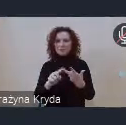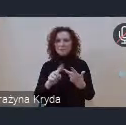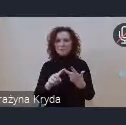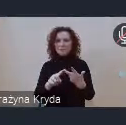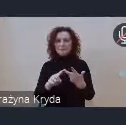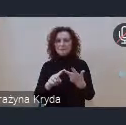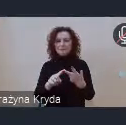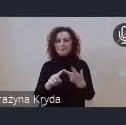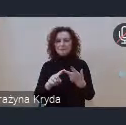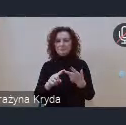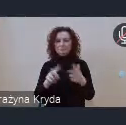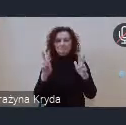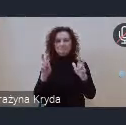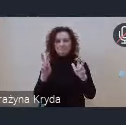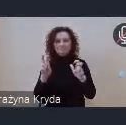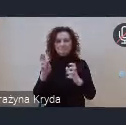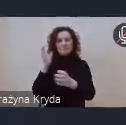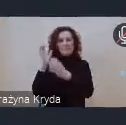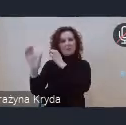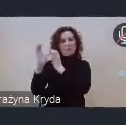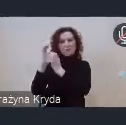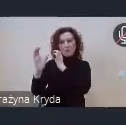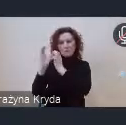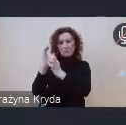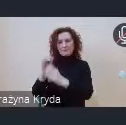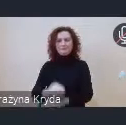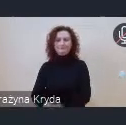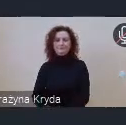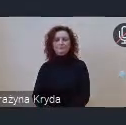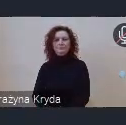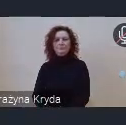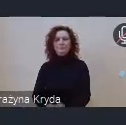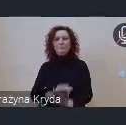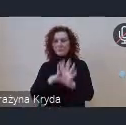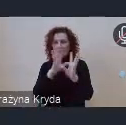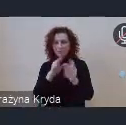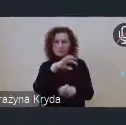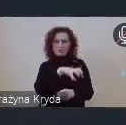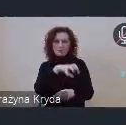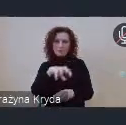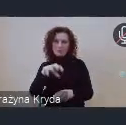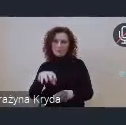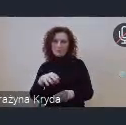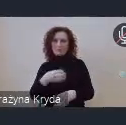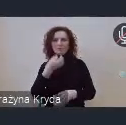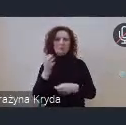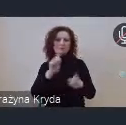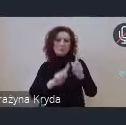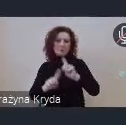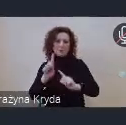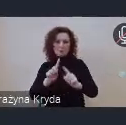tak zwanym informacyjną komunikacyjnym ja te wszystkie obszary Omówię tak żebyście wiedzieli co się pod nimi kryje